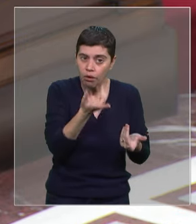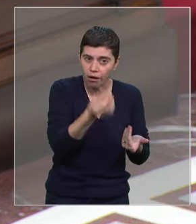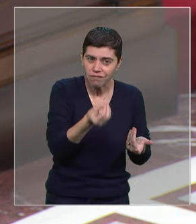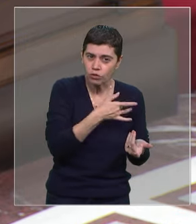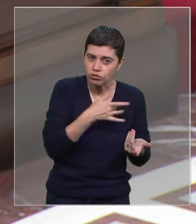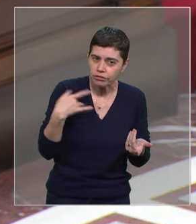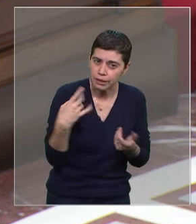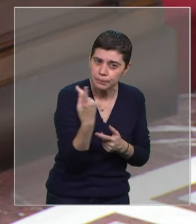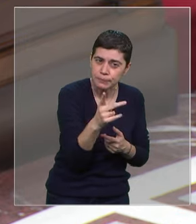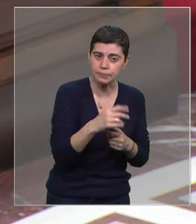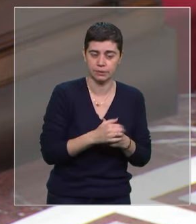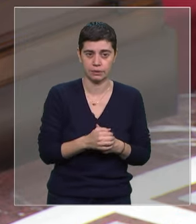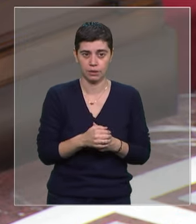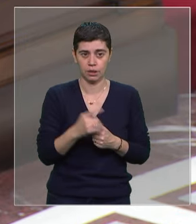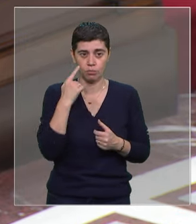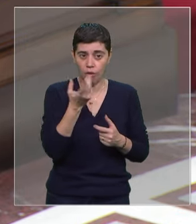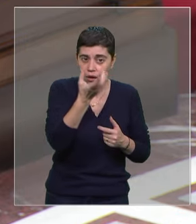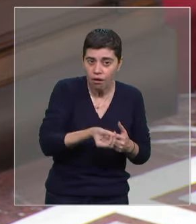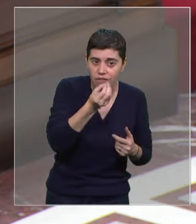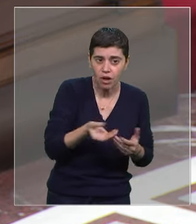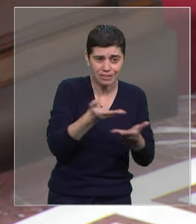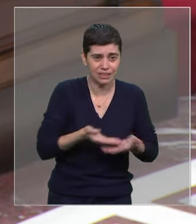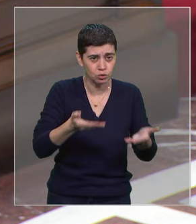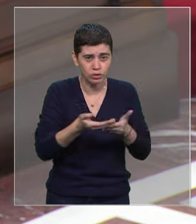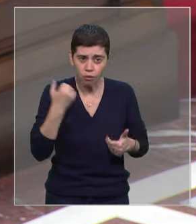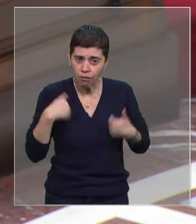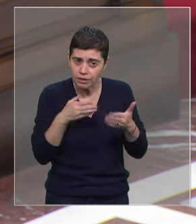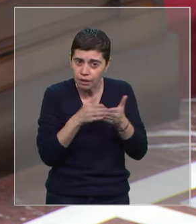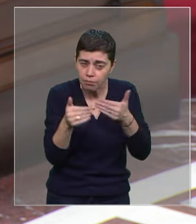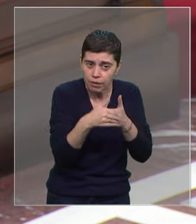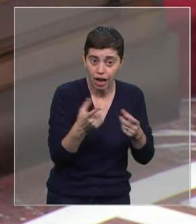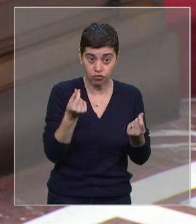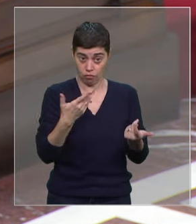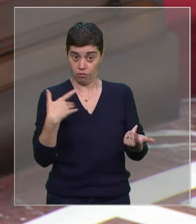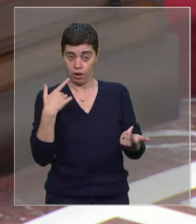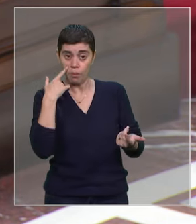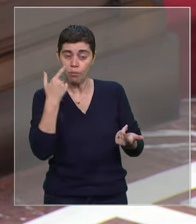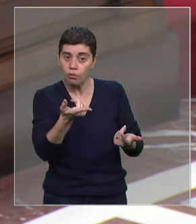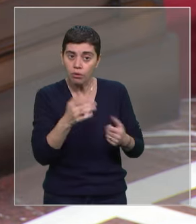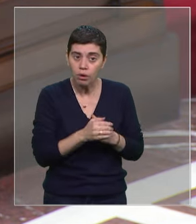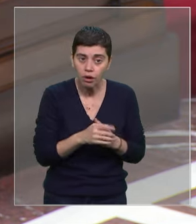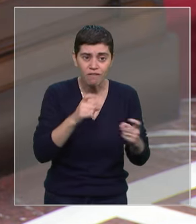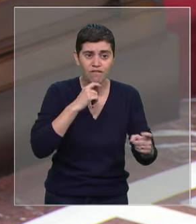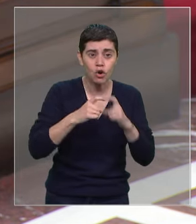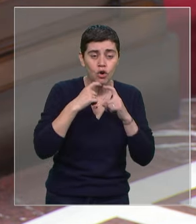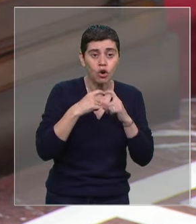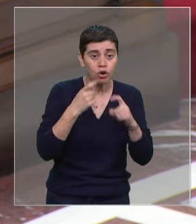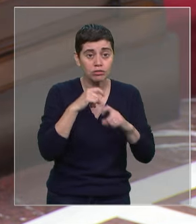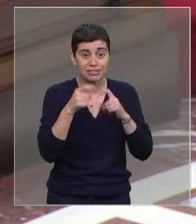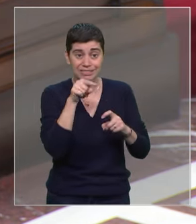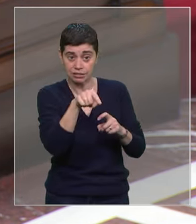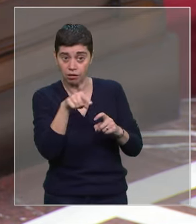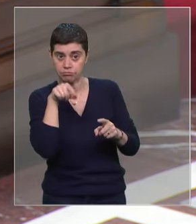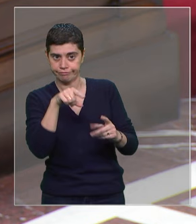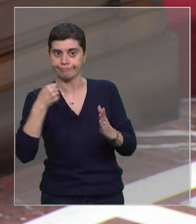enfants. C'est de l'argent mis au profit des enfants en situation de handicap. C'est de l'argent mis sur le plan de lutte contre les violences. Et c'est de l'argent mis